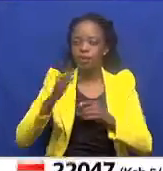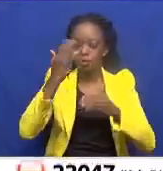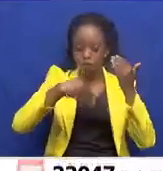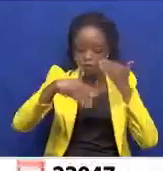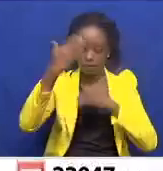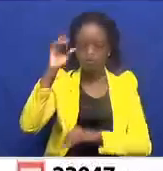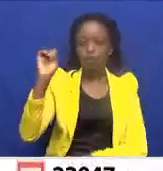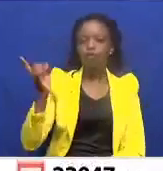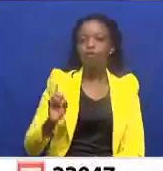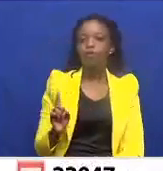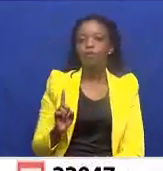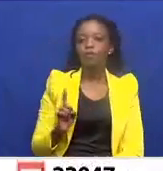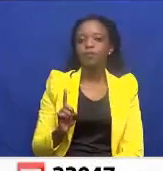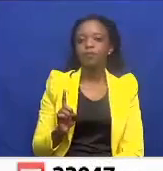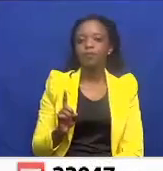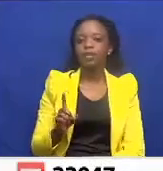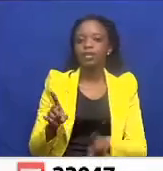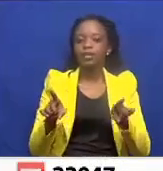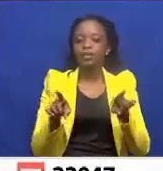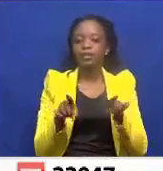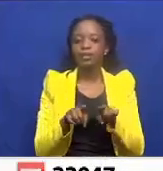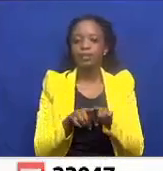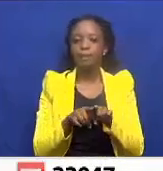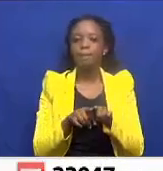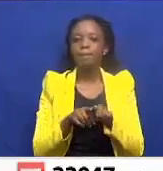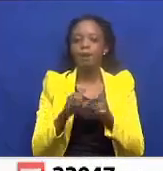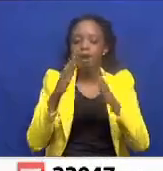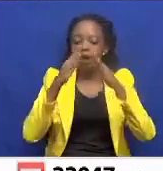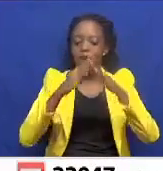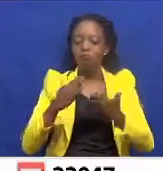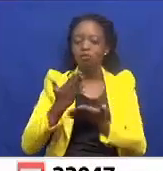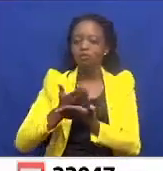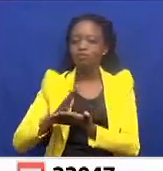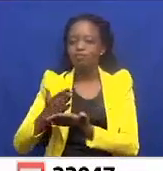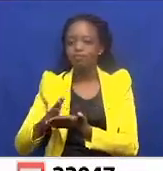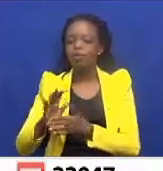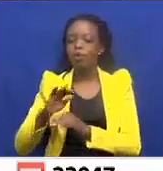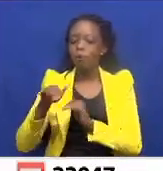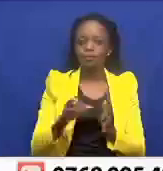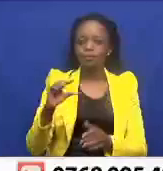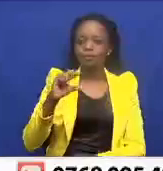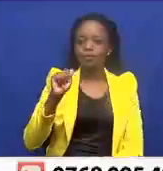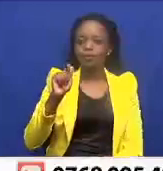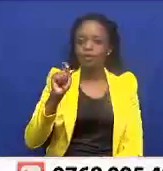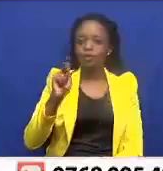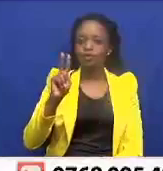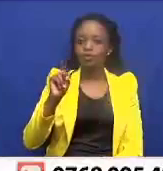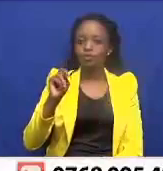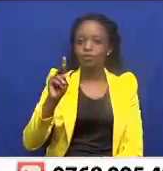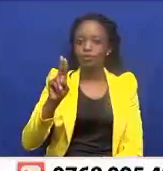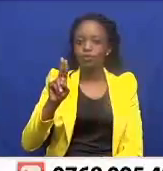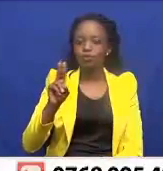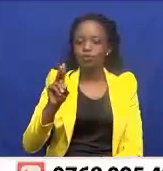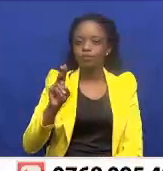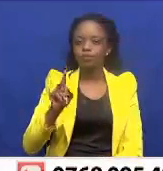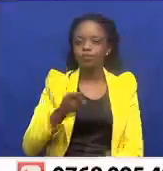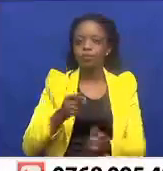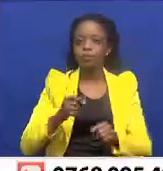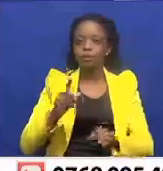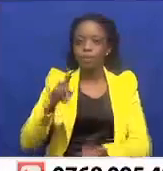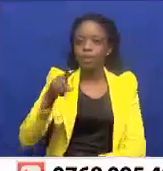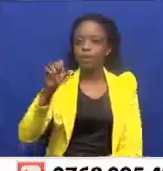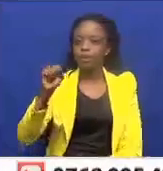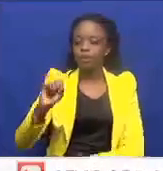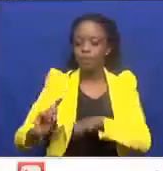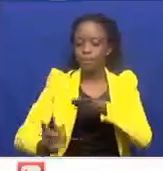Nairobi, na ikiwapo pia slaughterhouses ambao pia wote watakuja kusaidika na... County. Principal Secretary,